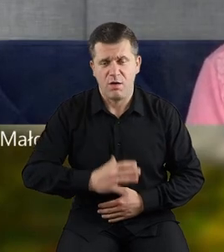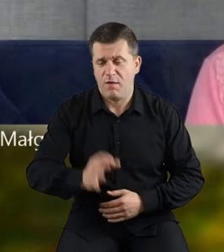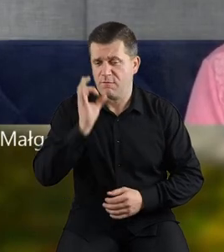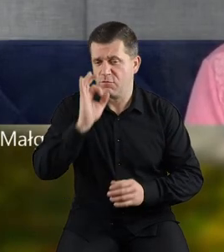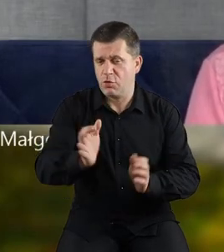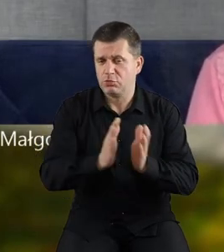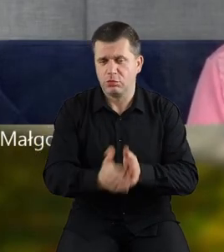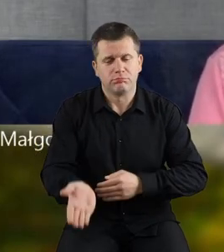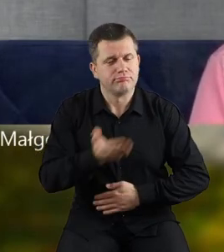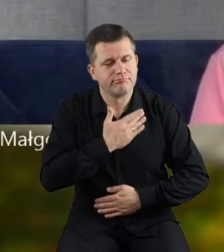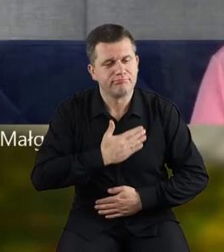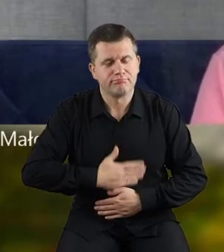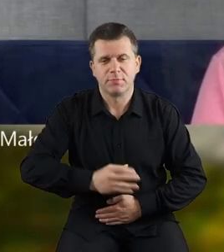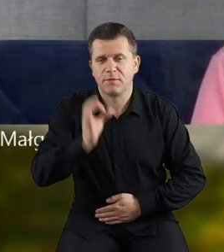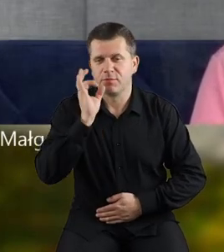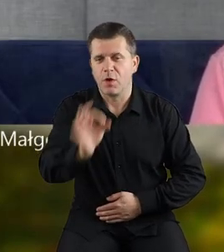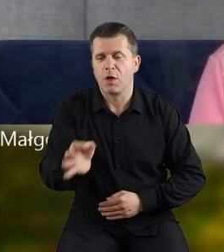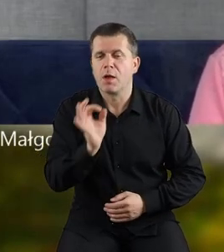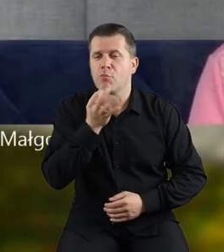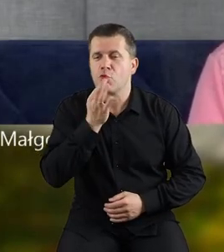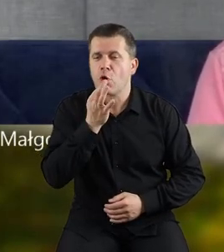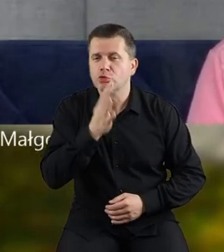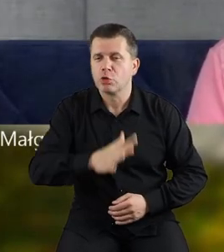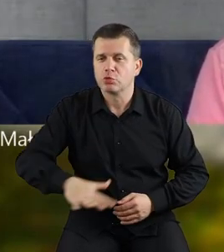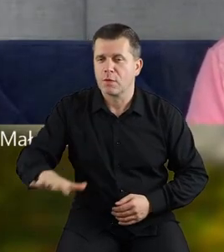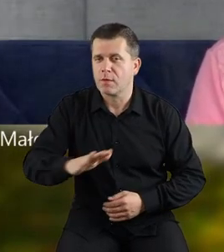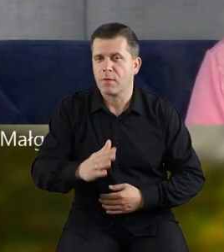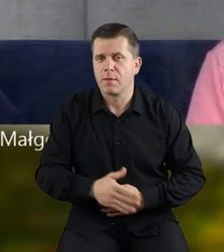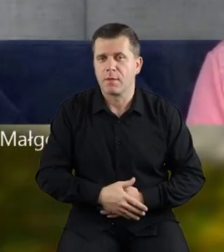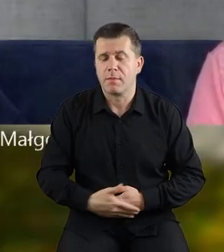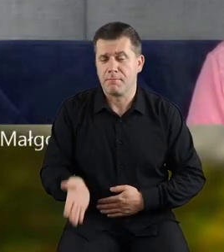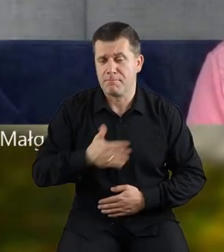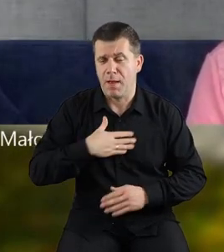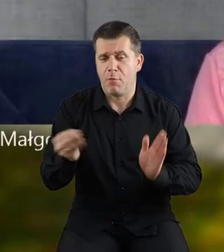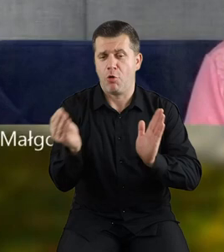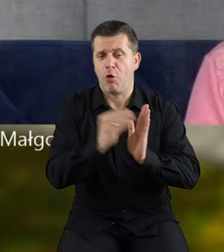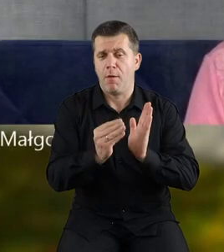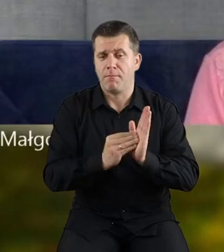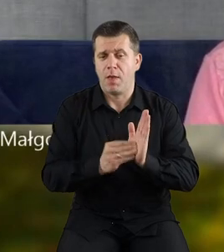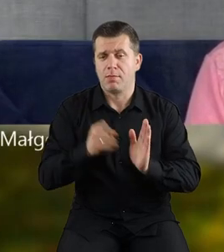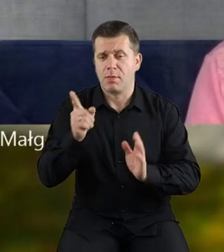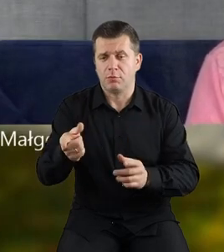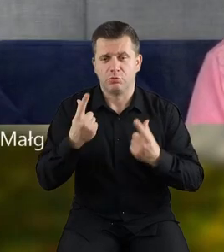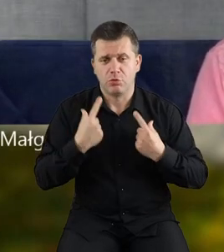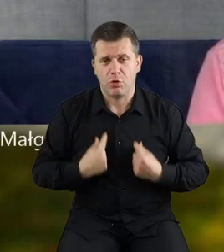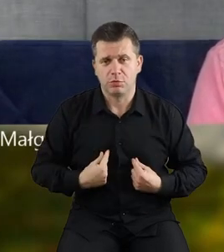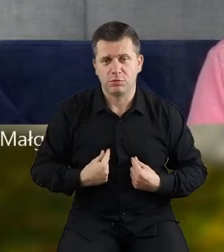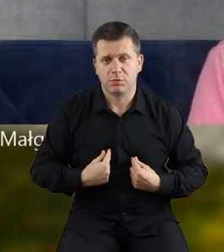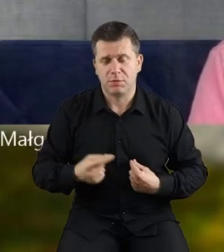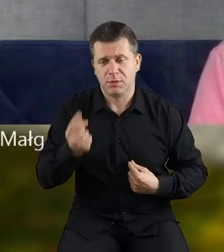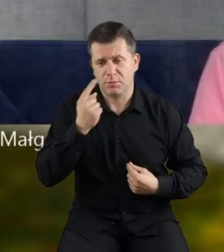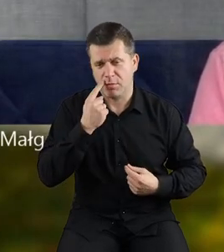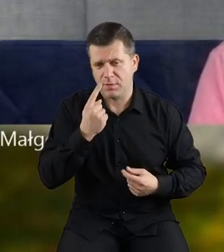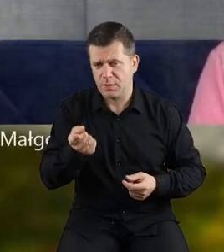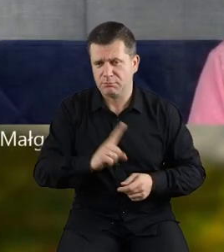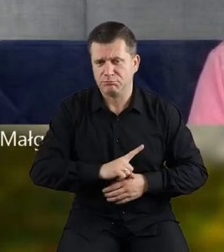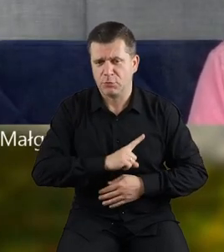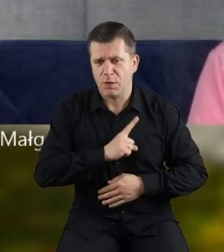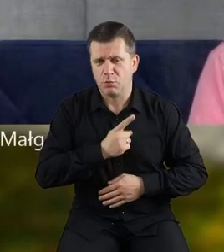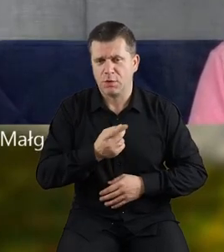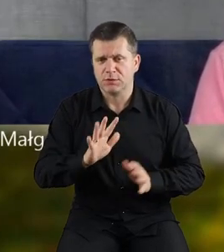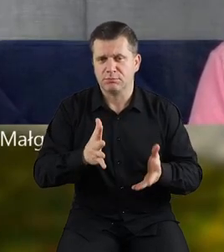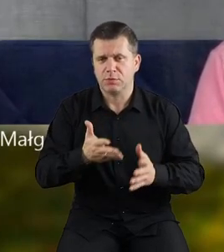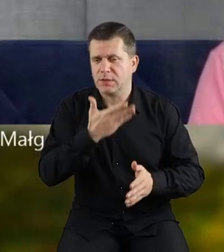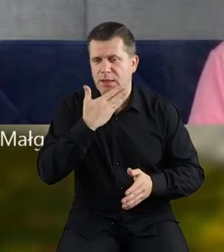wartość Twoich książek, uwielbiam Twoje młodzieżówki. Mamy komentarz osoby, chyba mówimy w tak